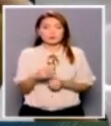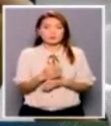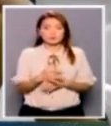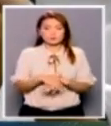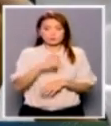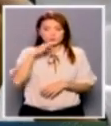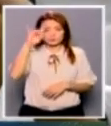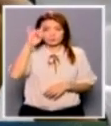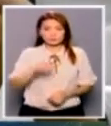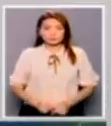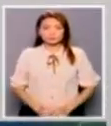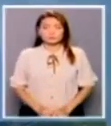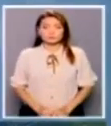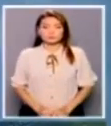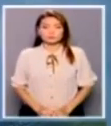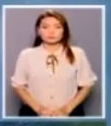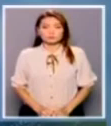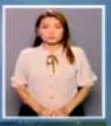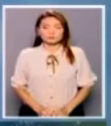Ассамблеи народа Казахстана.